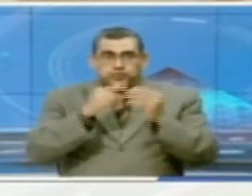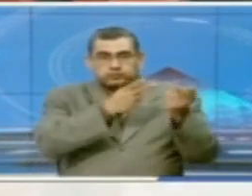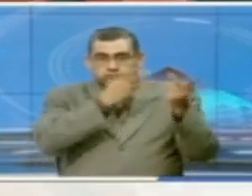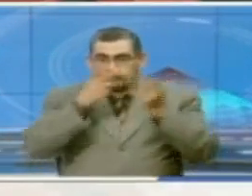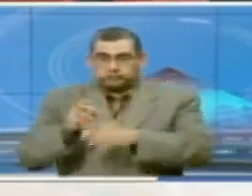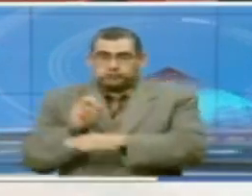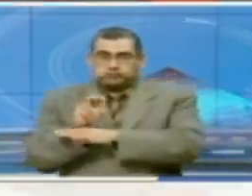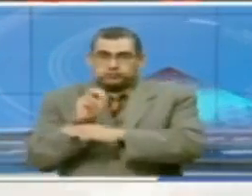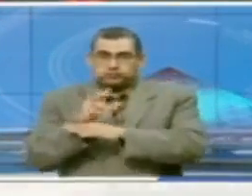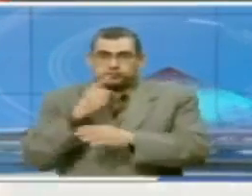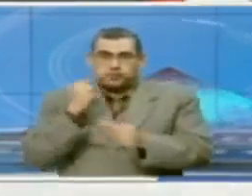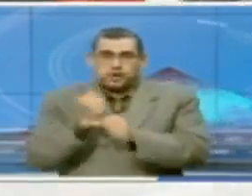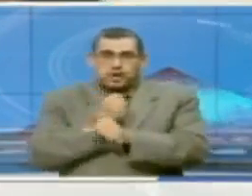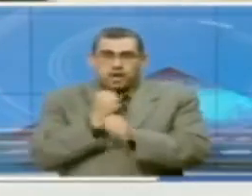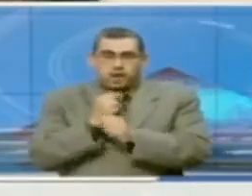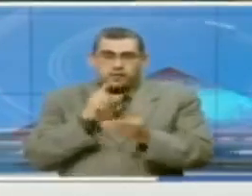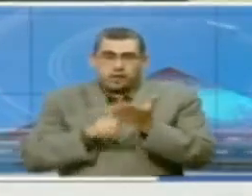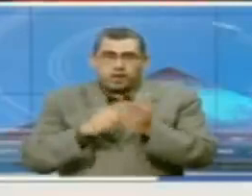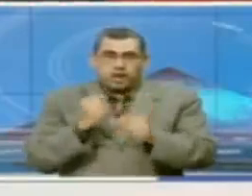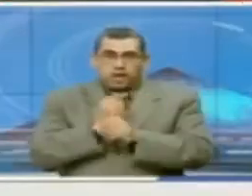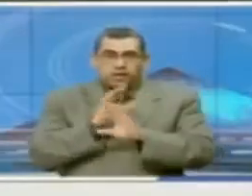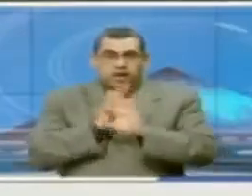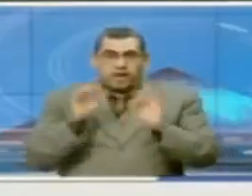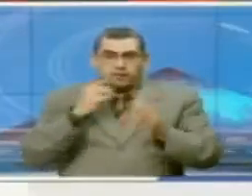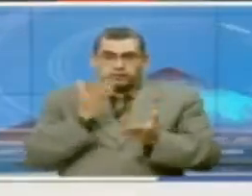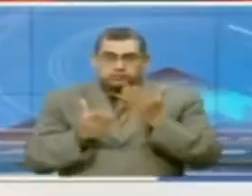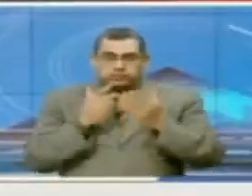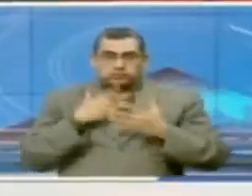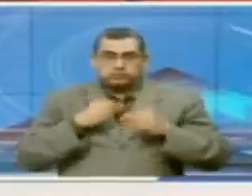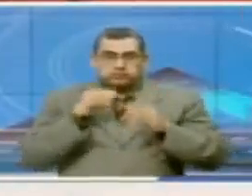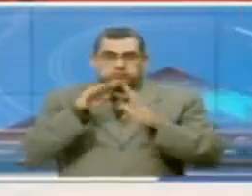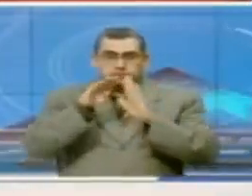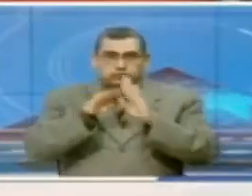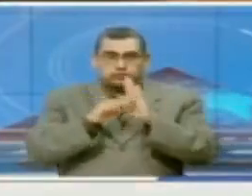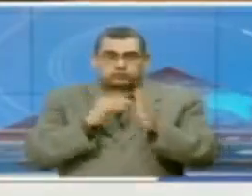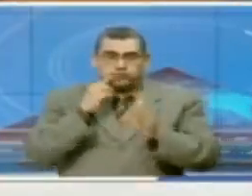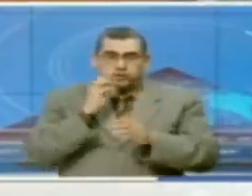ذات التجهيزات التدريبية التي تواكب المعايير الأمنية الدولية.